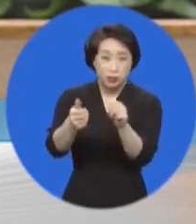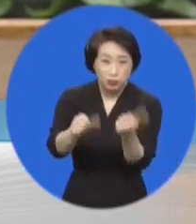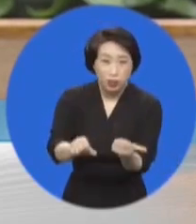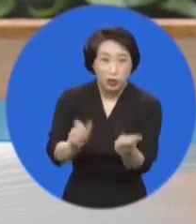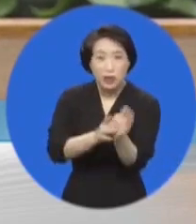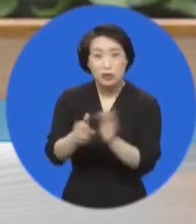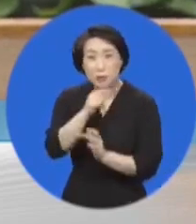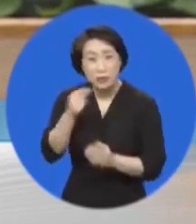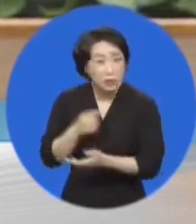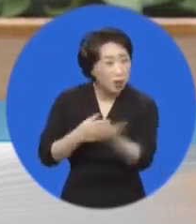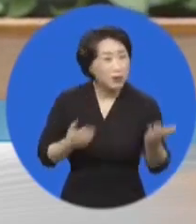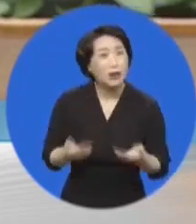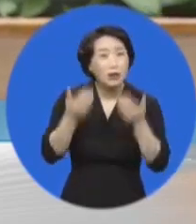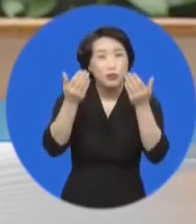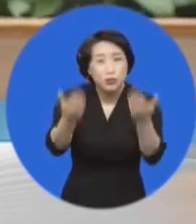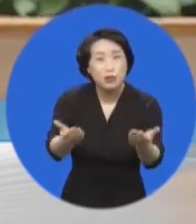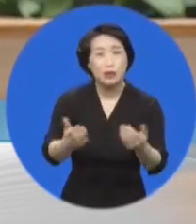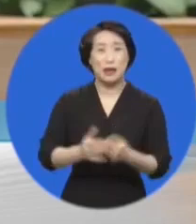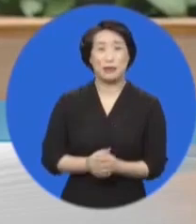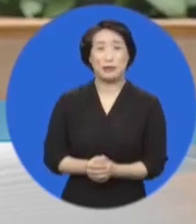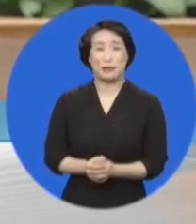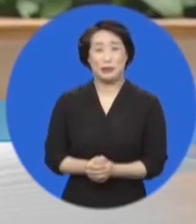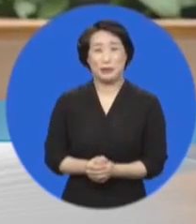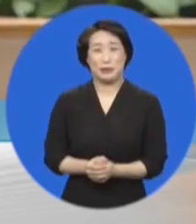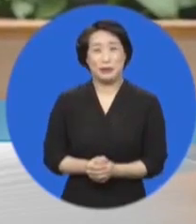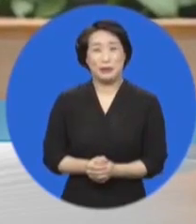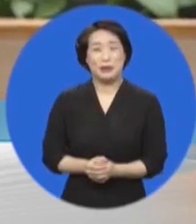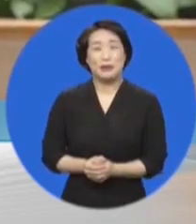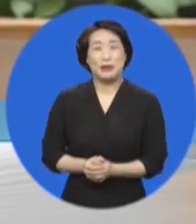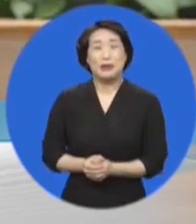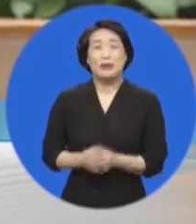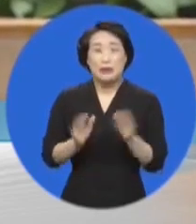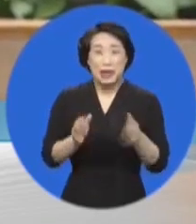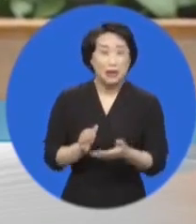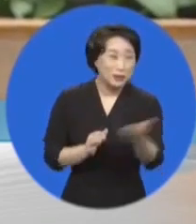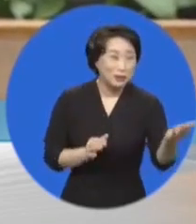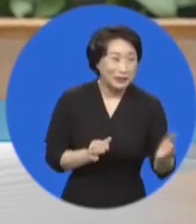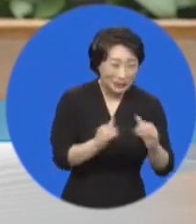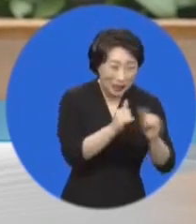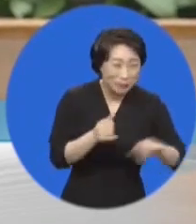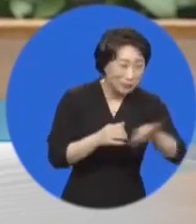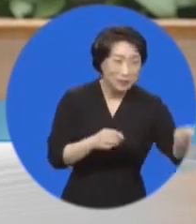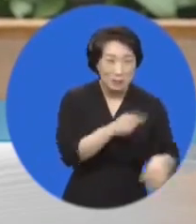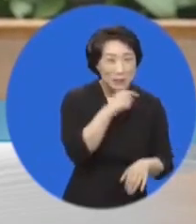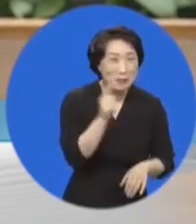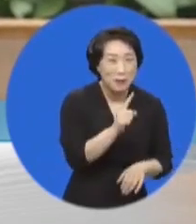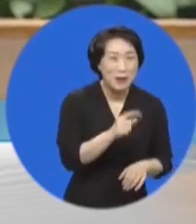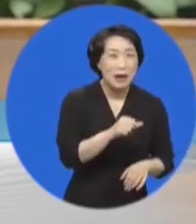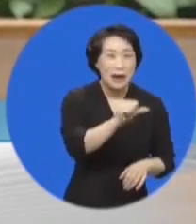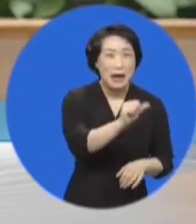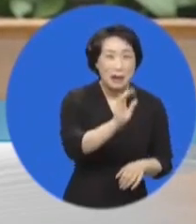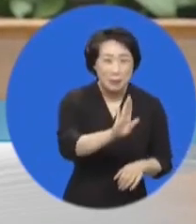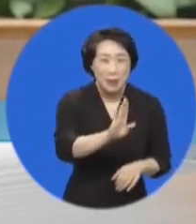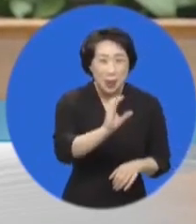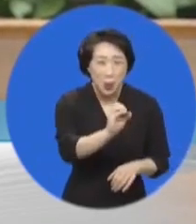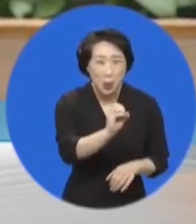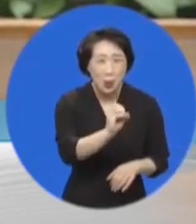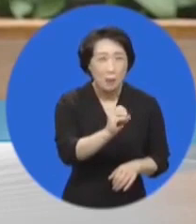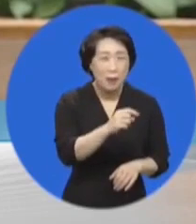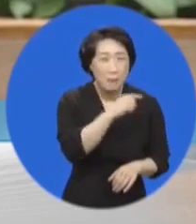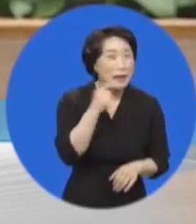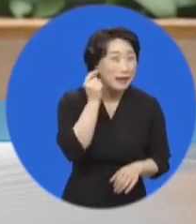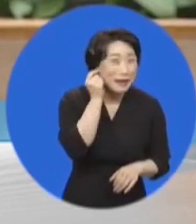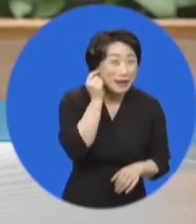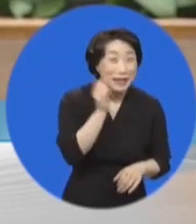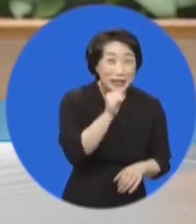내 피 너에게 주려고 그래. 네 피는 A형이여 B형이여 O형이여 100년도 못 살아. 내가 준